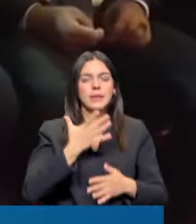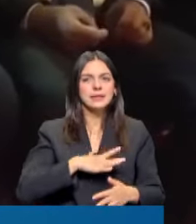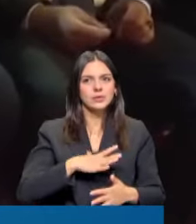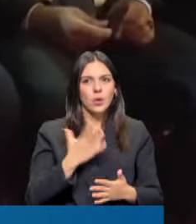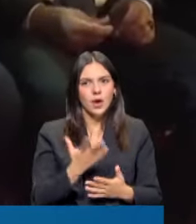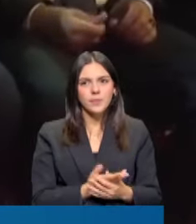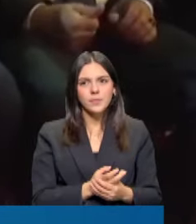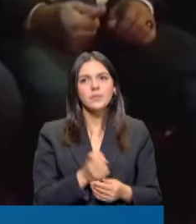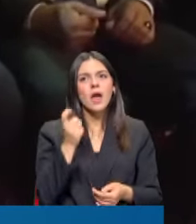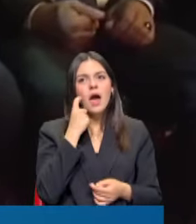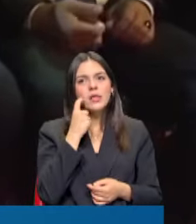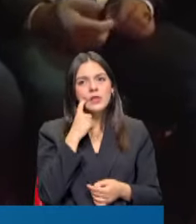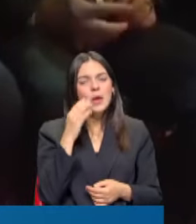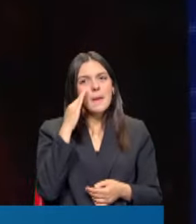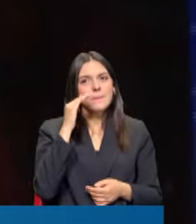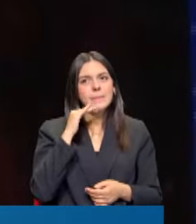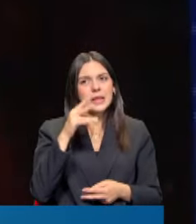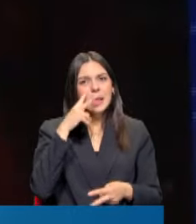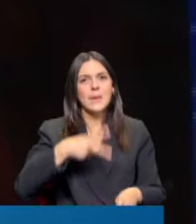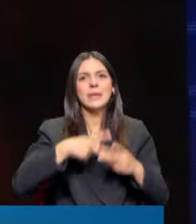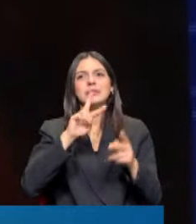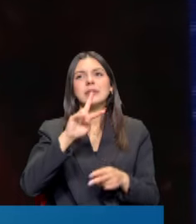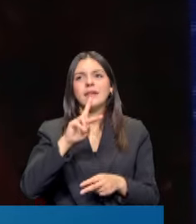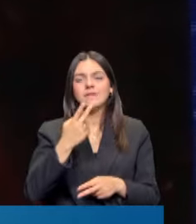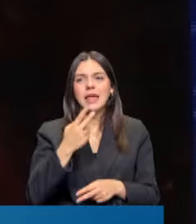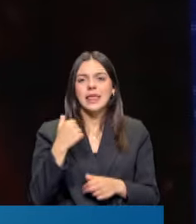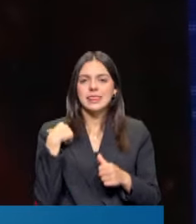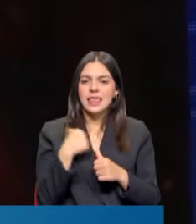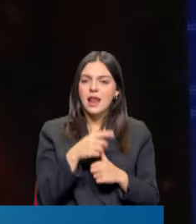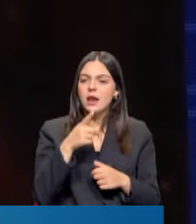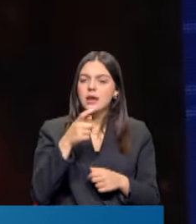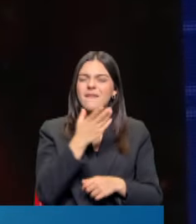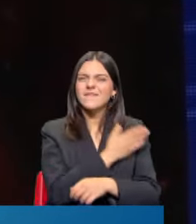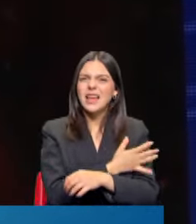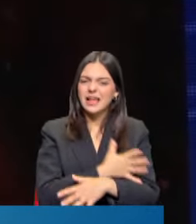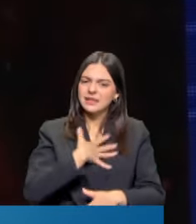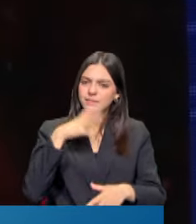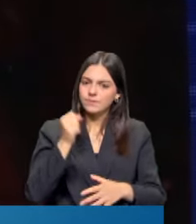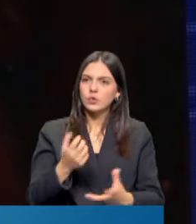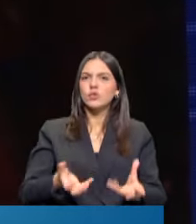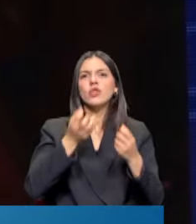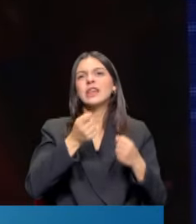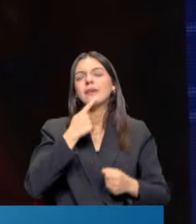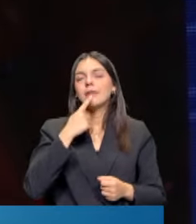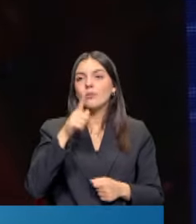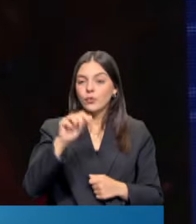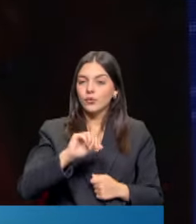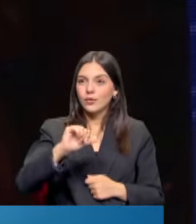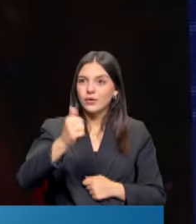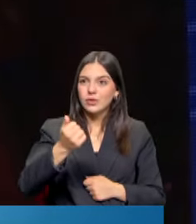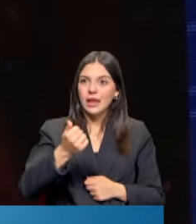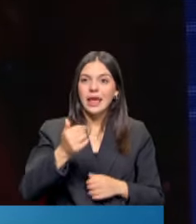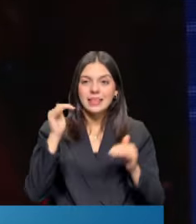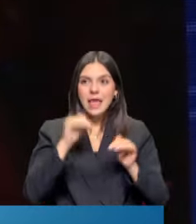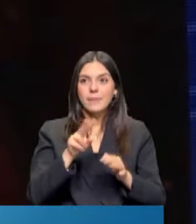isterim. Atatürk, milletin bağımsızlığını yine milletin azim ve kararı kurtaracaktır diyerek bugünlere ulaşmanın yolunu